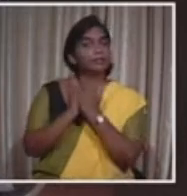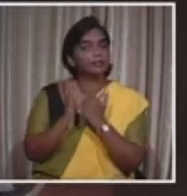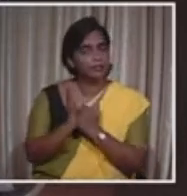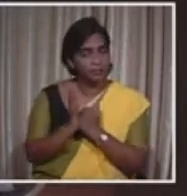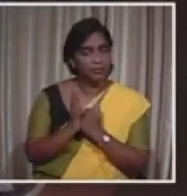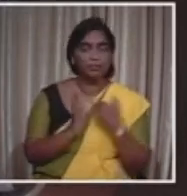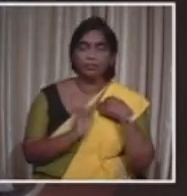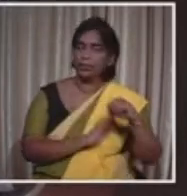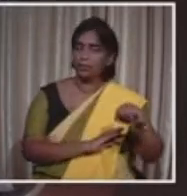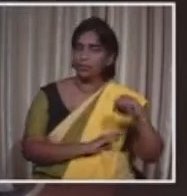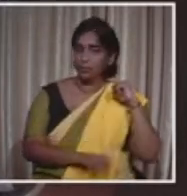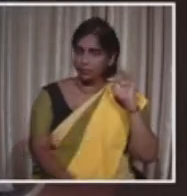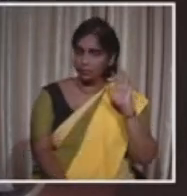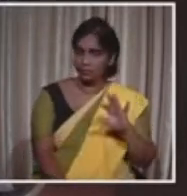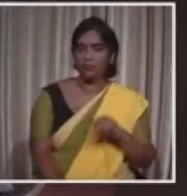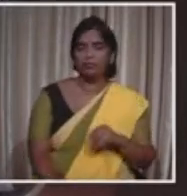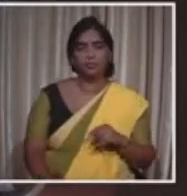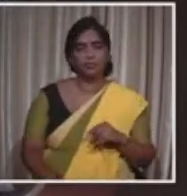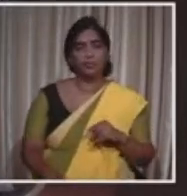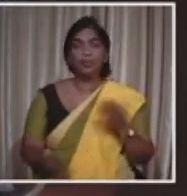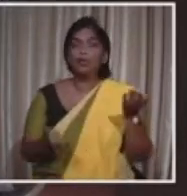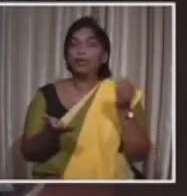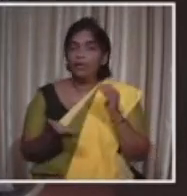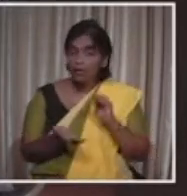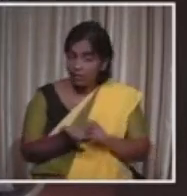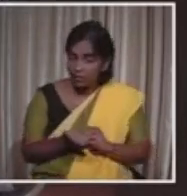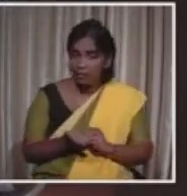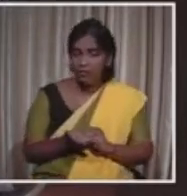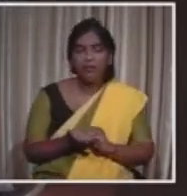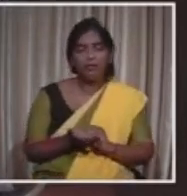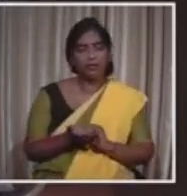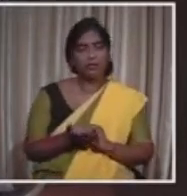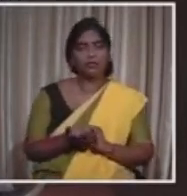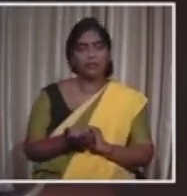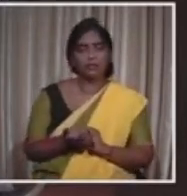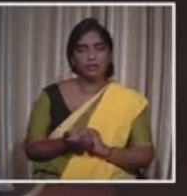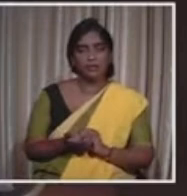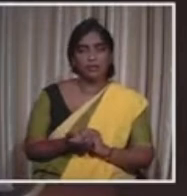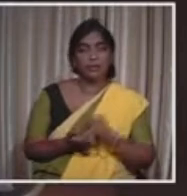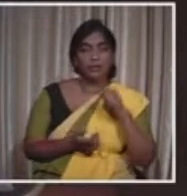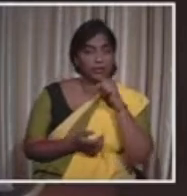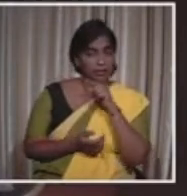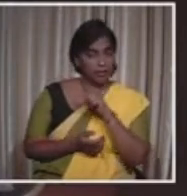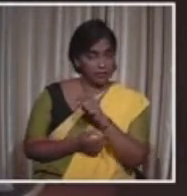අපි ශක්තිමත් කරන නැවතත් වරක් අර